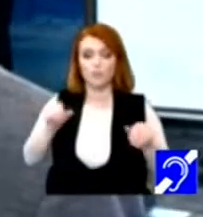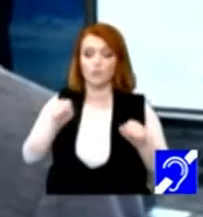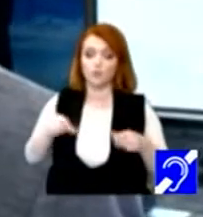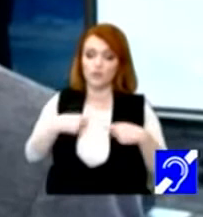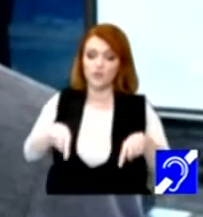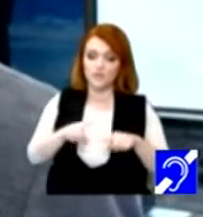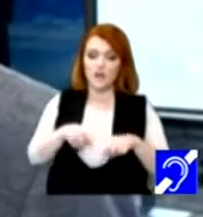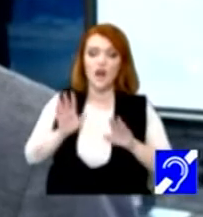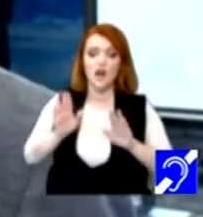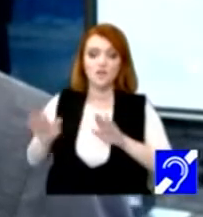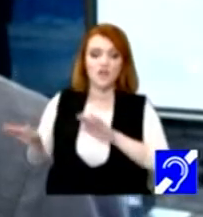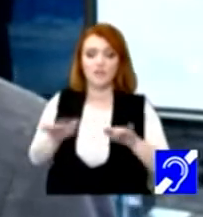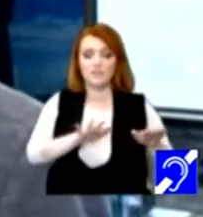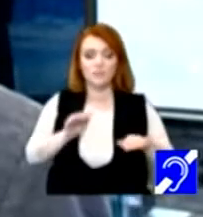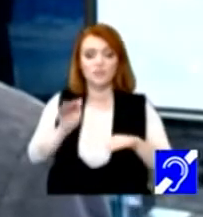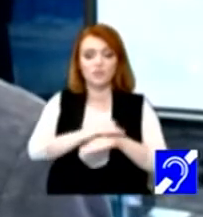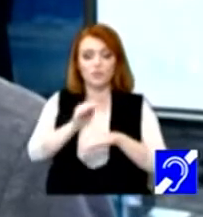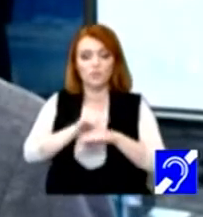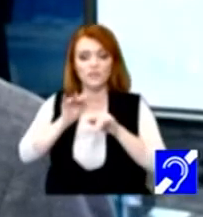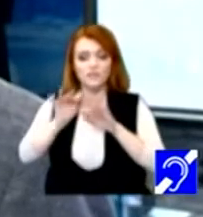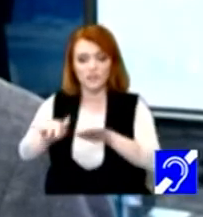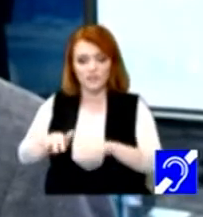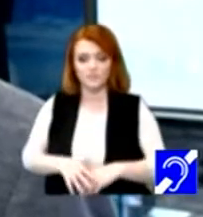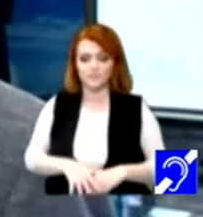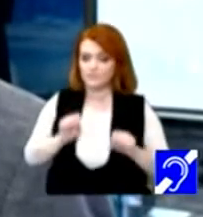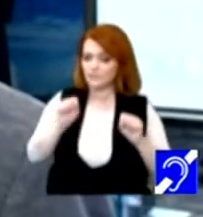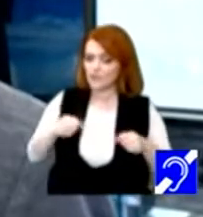evenimente caritabile și putem susține